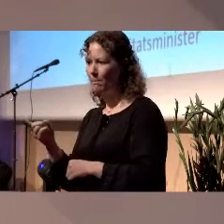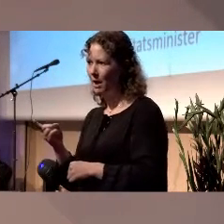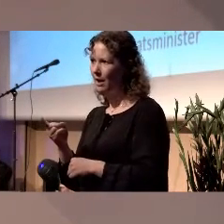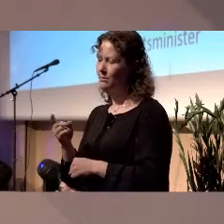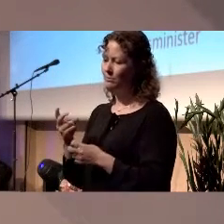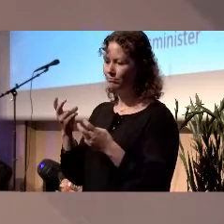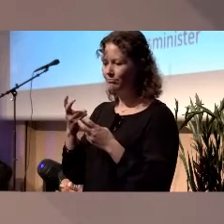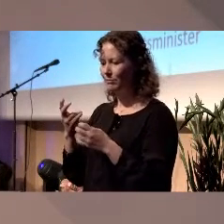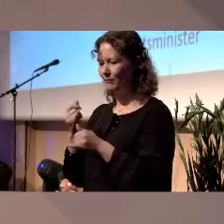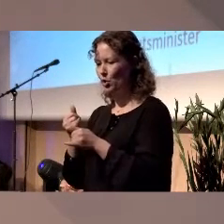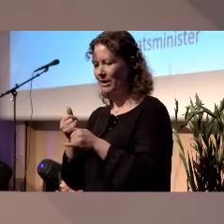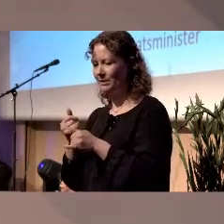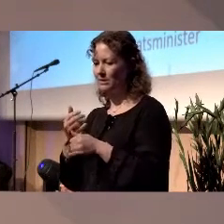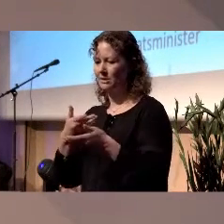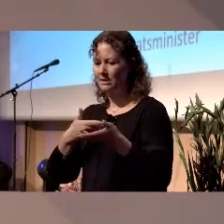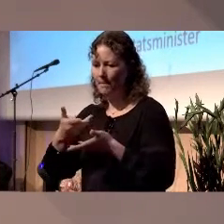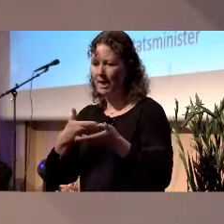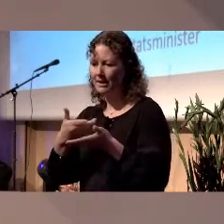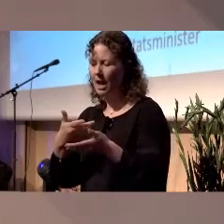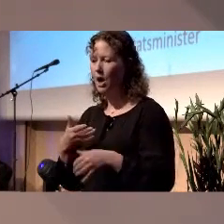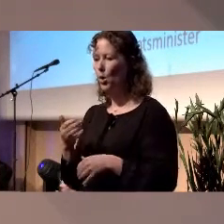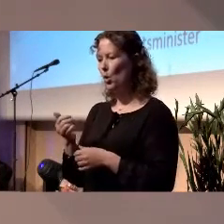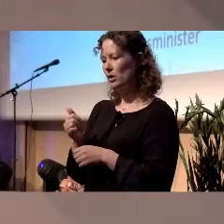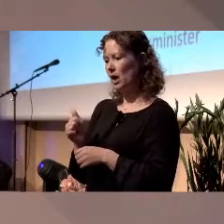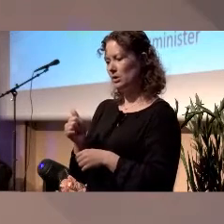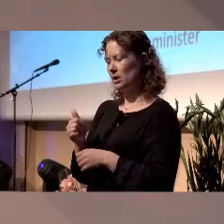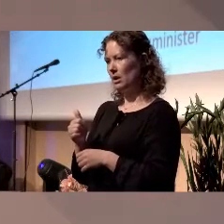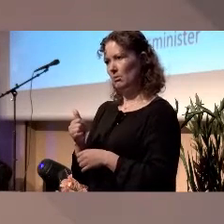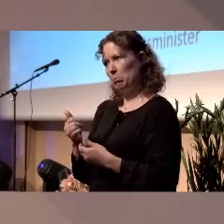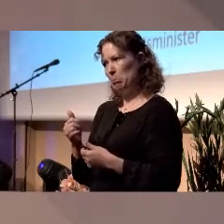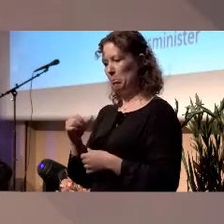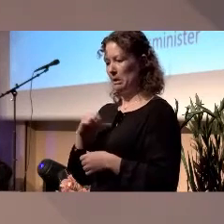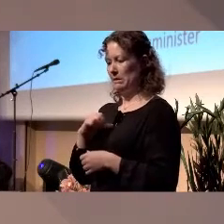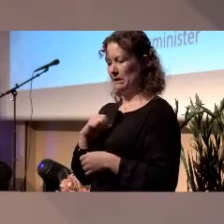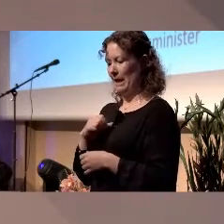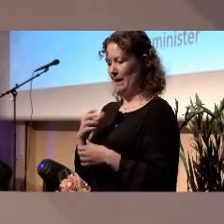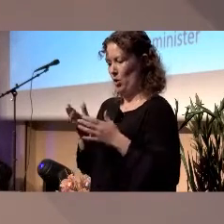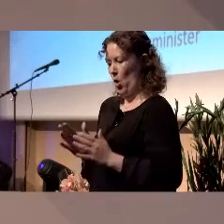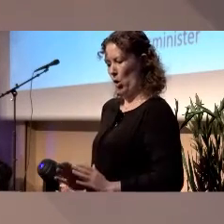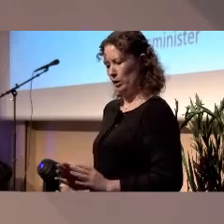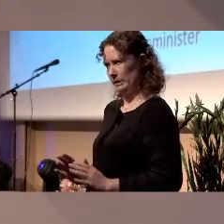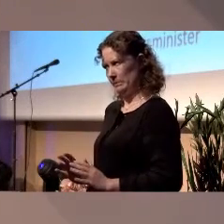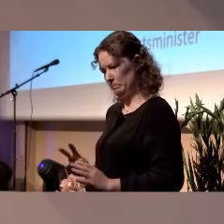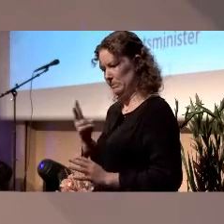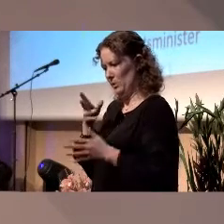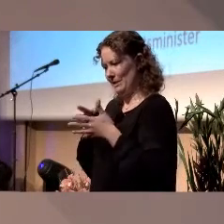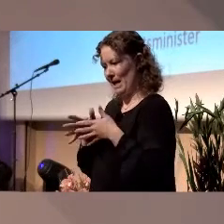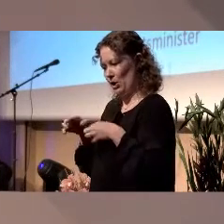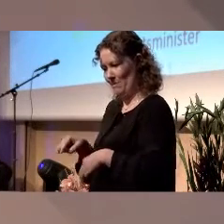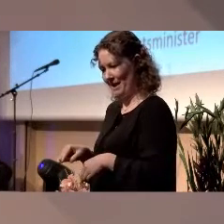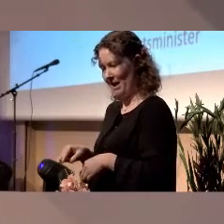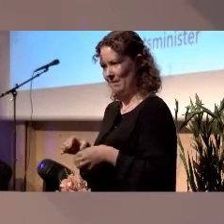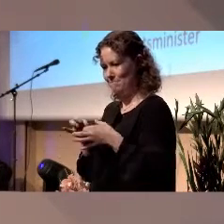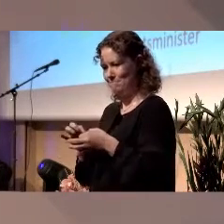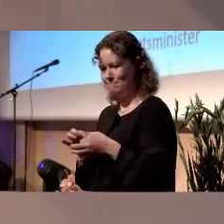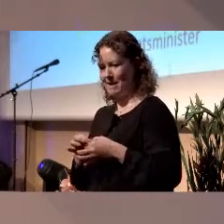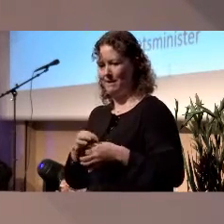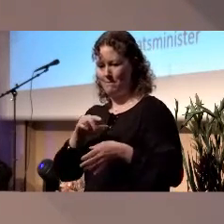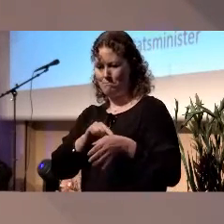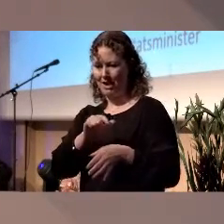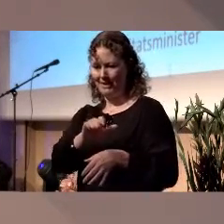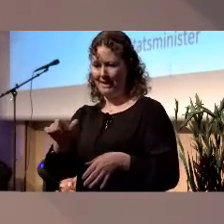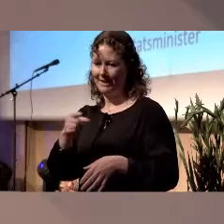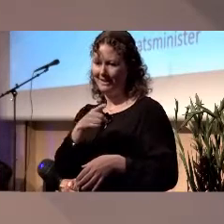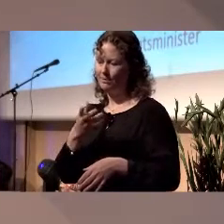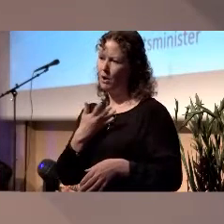om samhandling, og også kanskje ta en liten runde på sin egen holdning til de pasientene som mener for mye etter